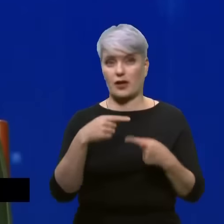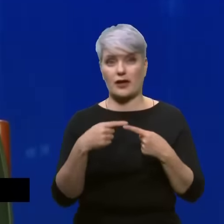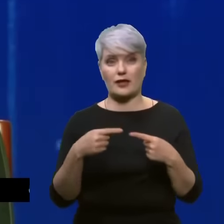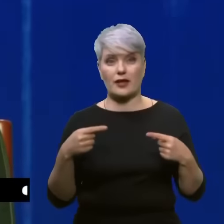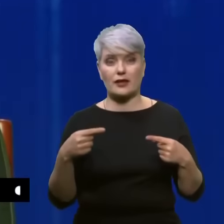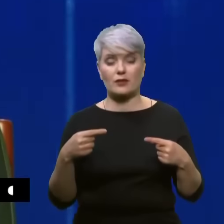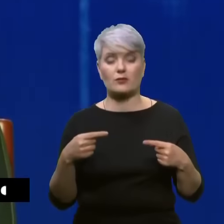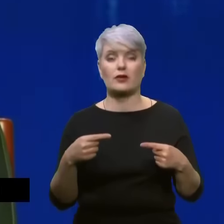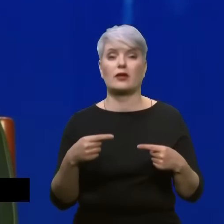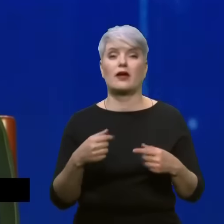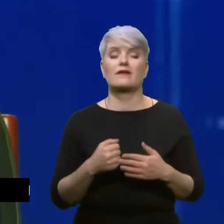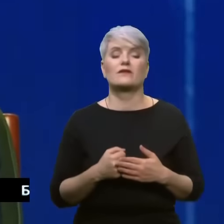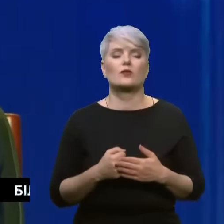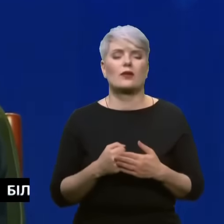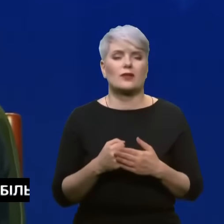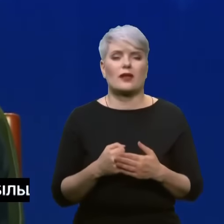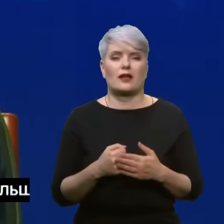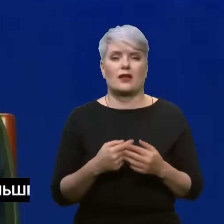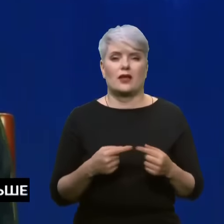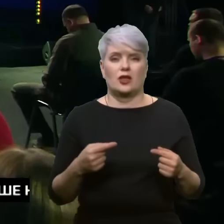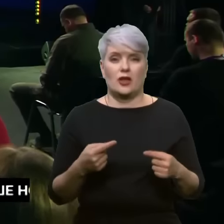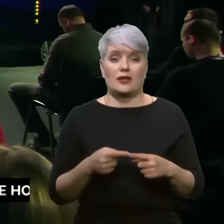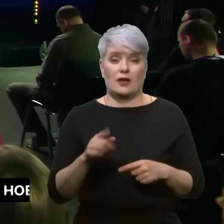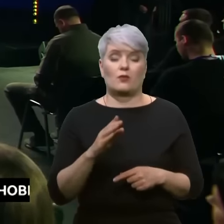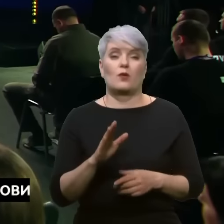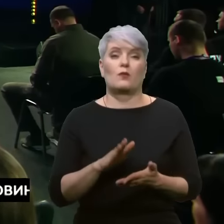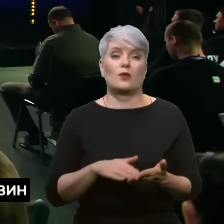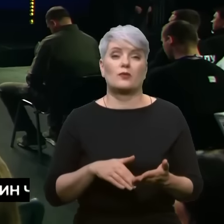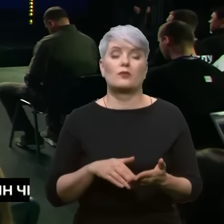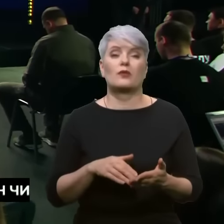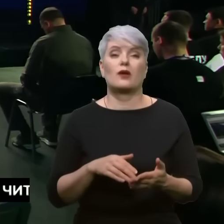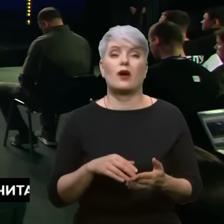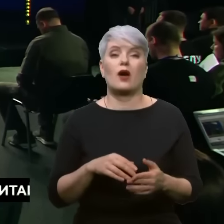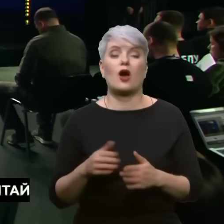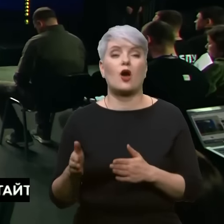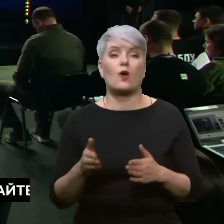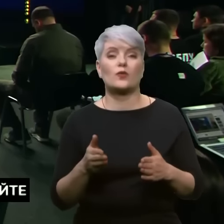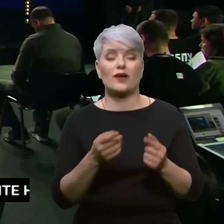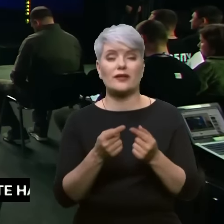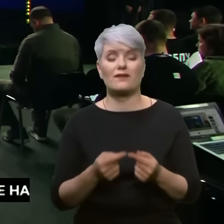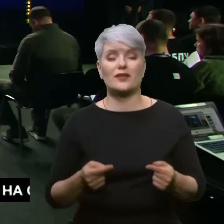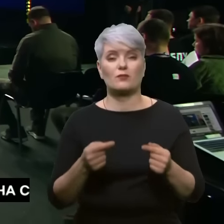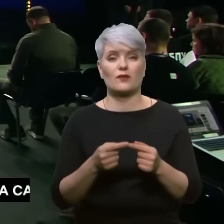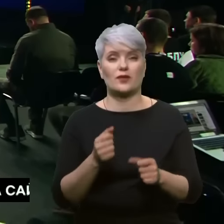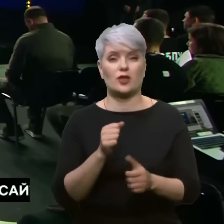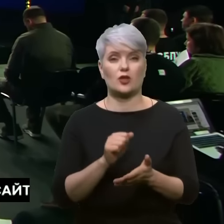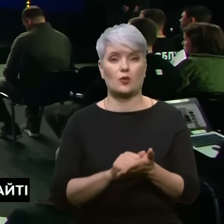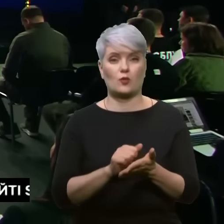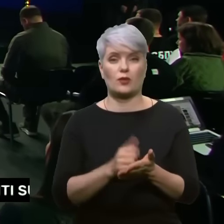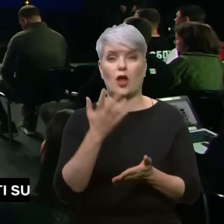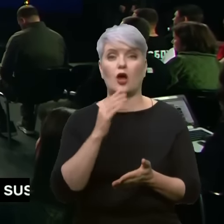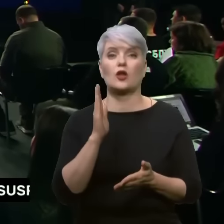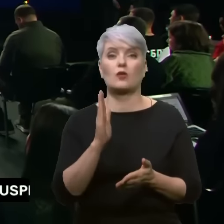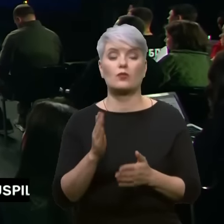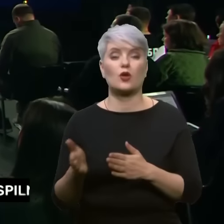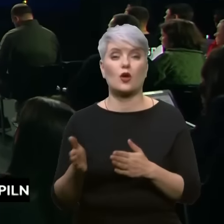фундаментальних речей, з якими ми почнемо потім працювати і готувати відповідний документ. Коли буде готовий відповідний